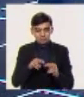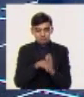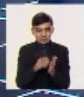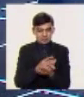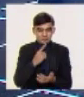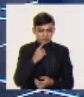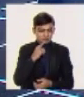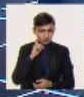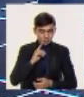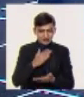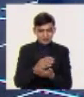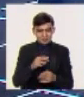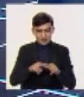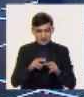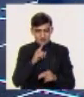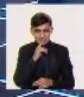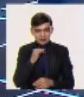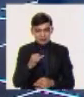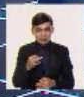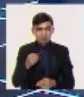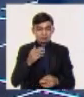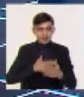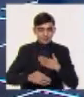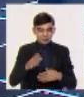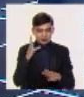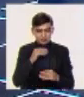качество и тонкий вкус флагманских конфет принесут радость в каждый дом.